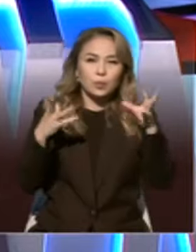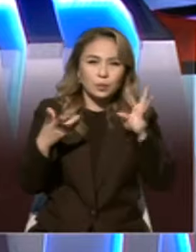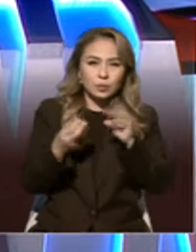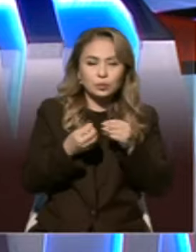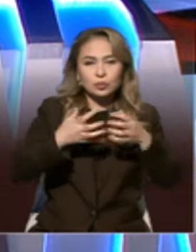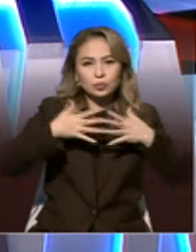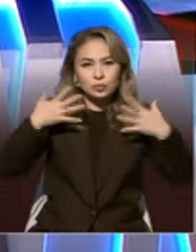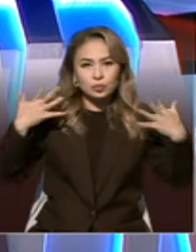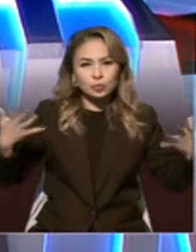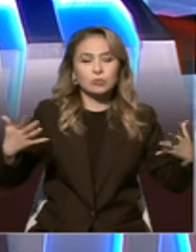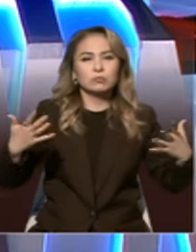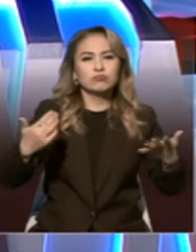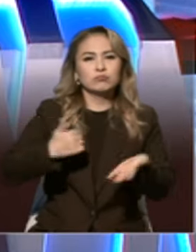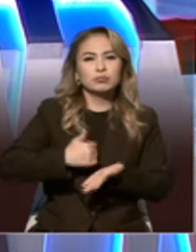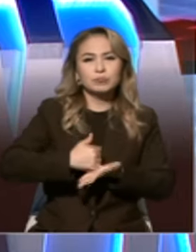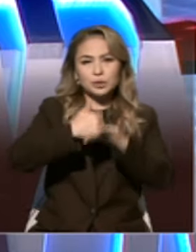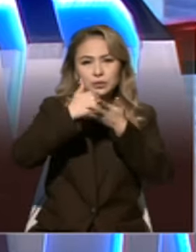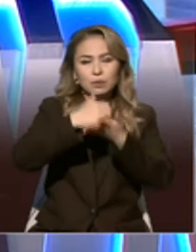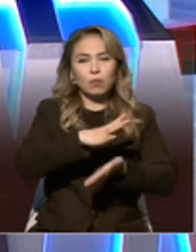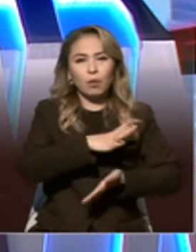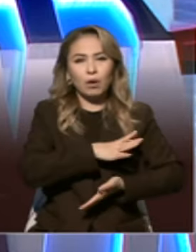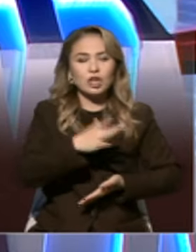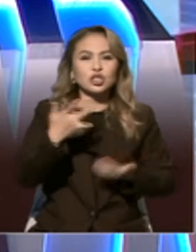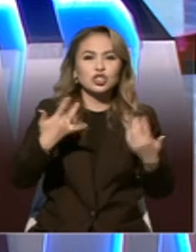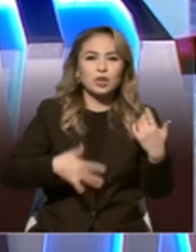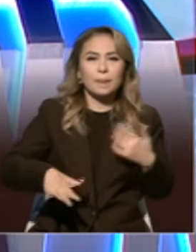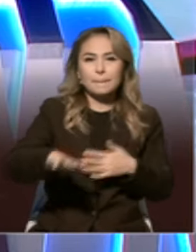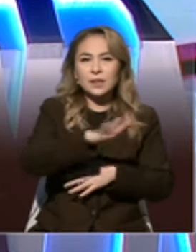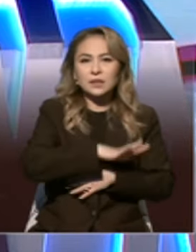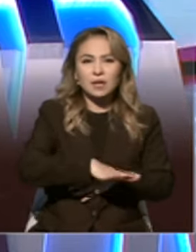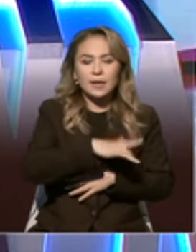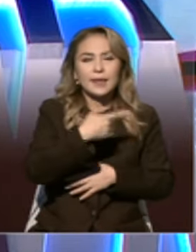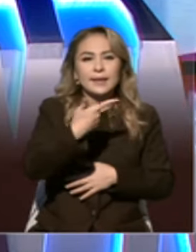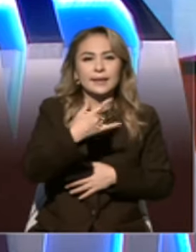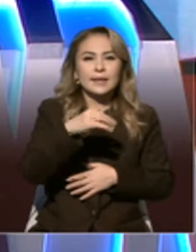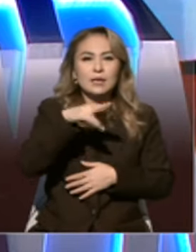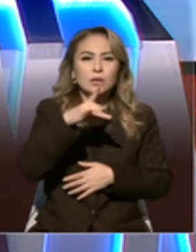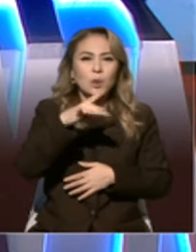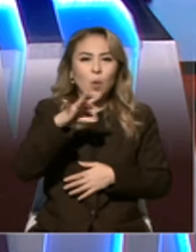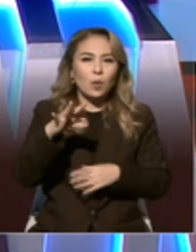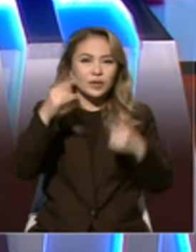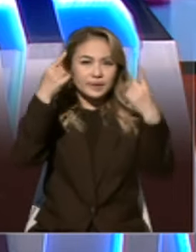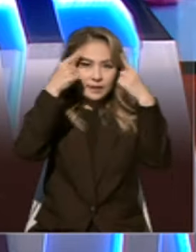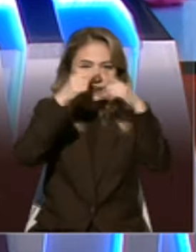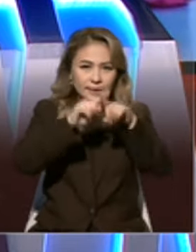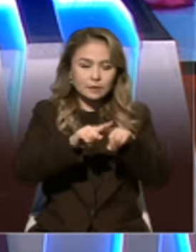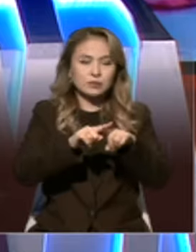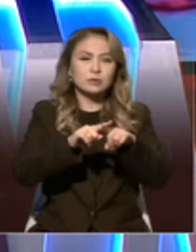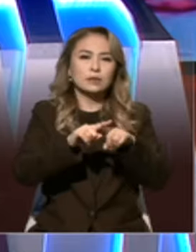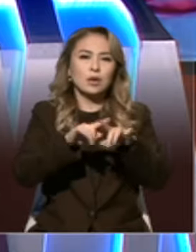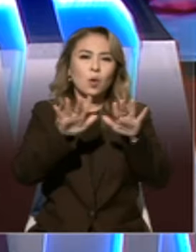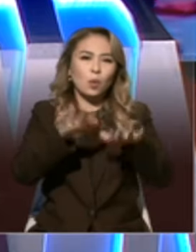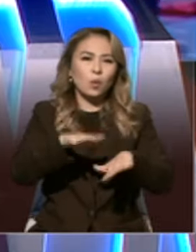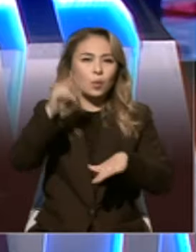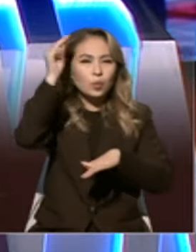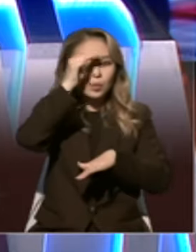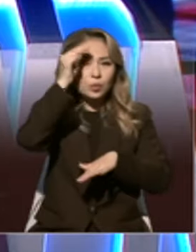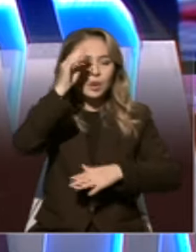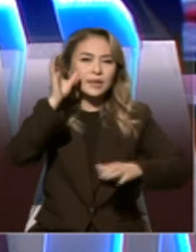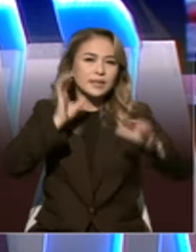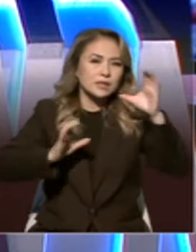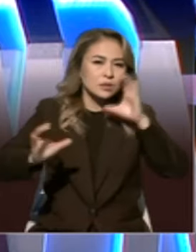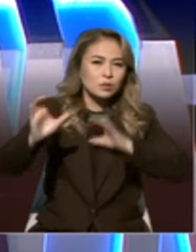үлкен беделі болған Жамбылдағы гидротехникалық жаңа мелиорациялық оқу орнын қайтадан